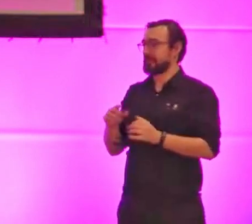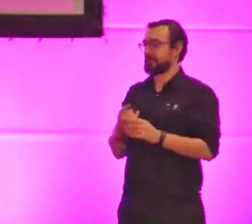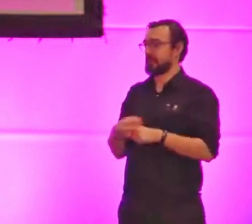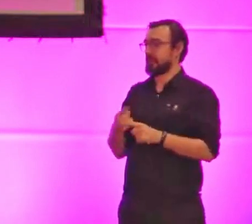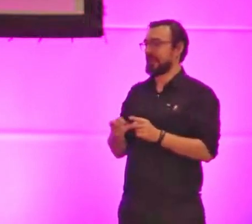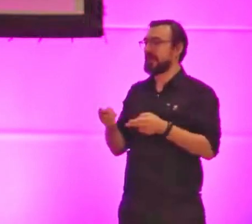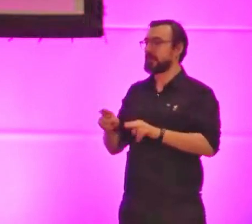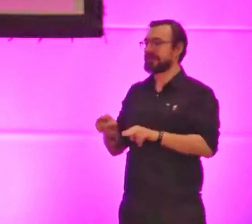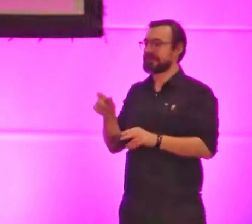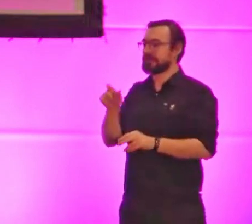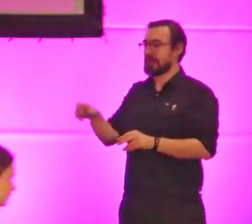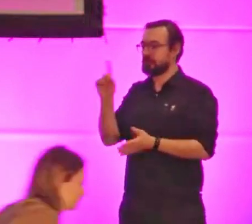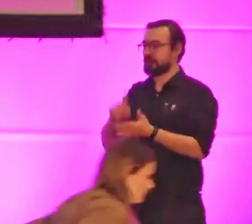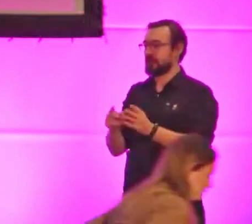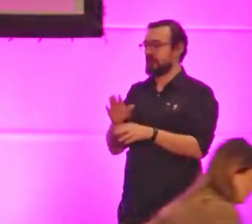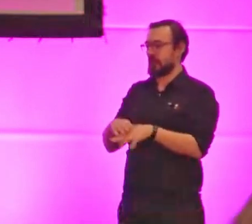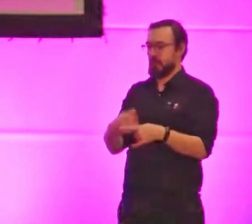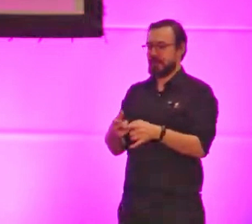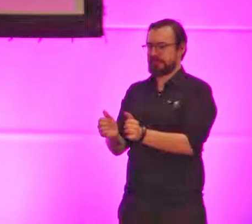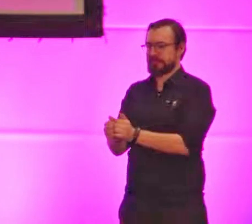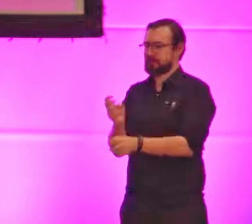olika jurister för att på olika sätt få